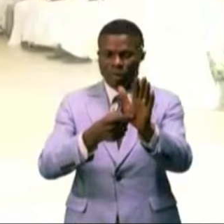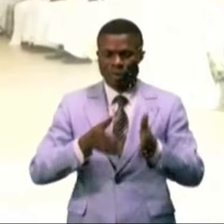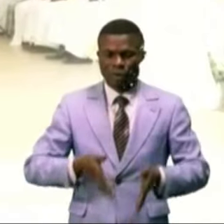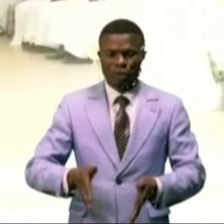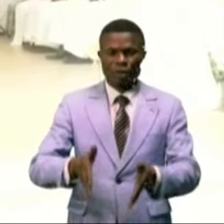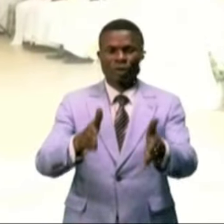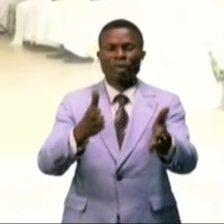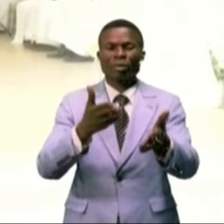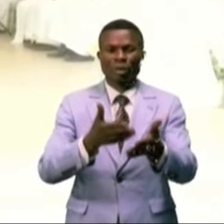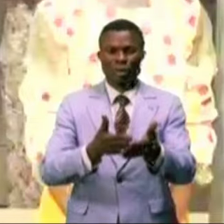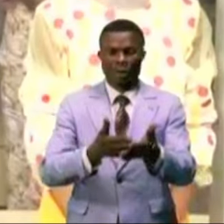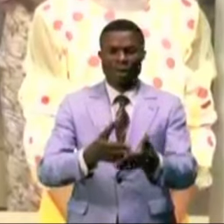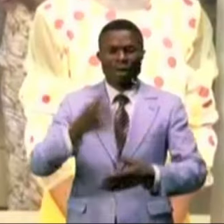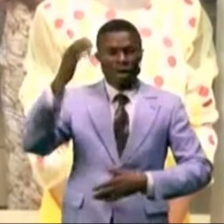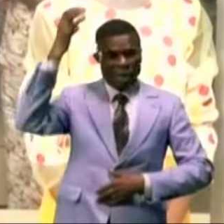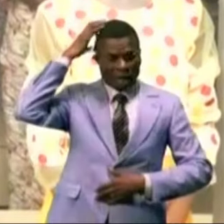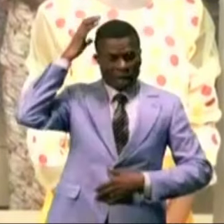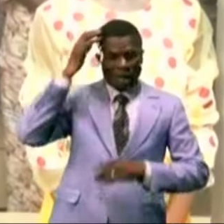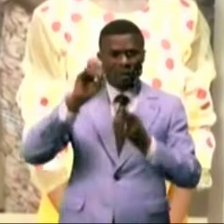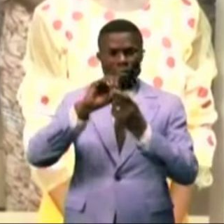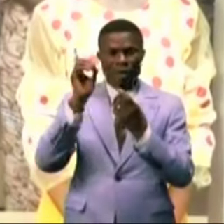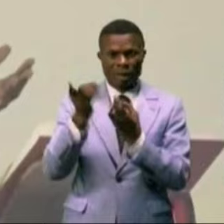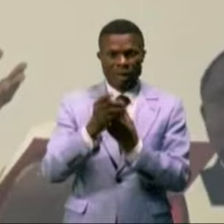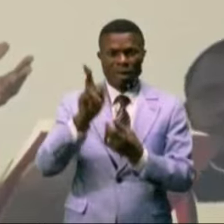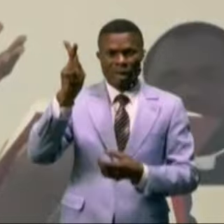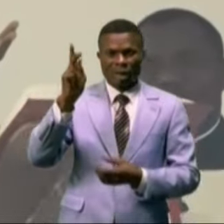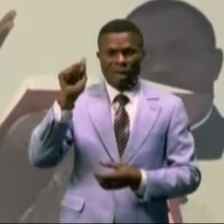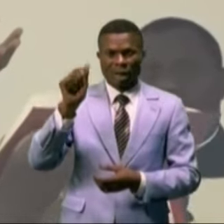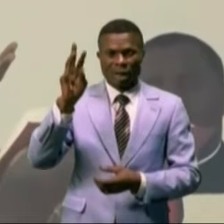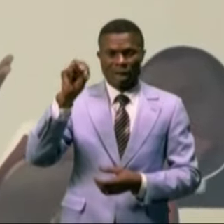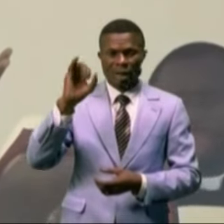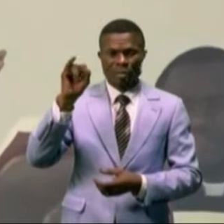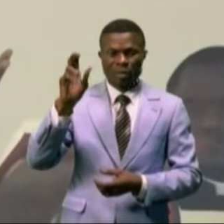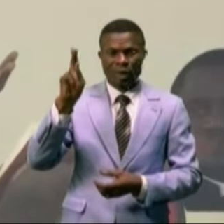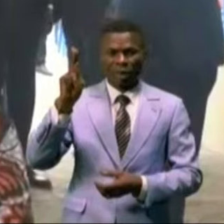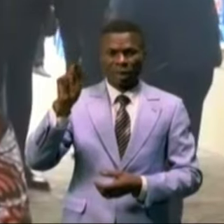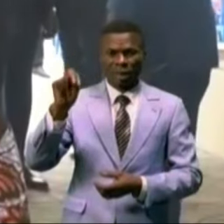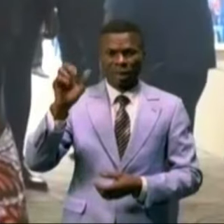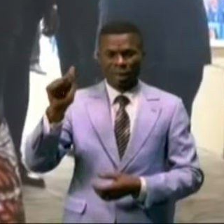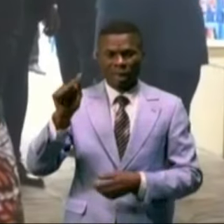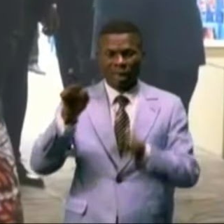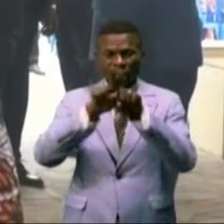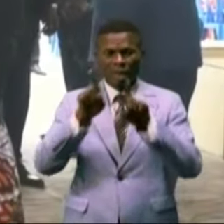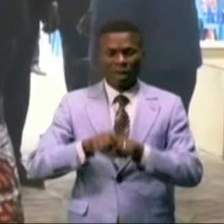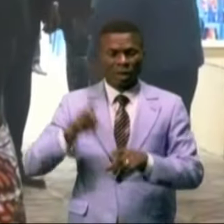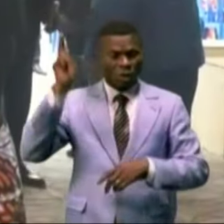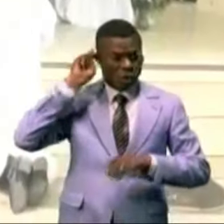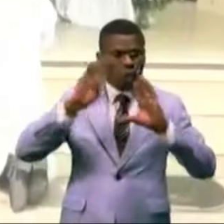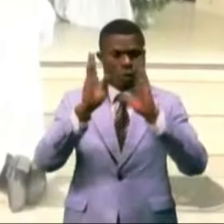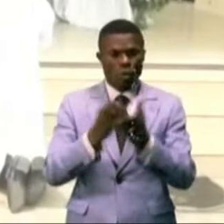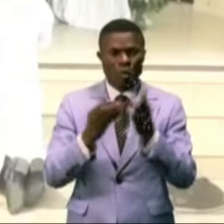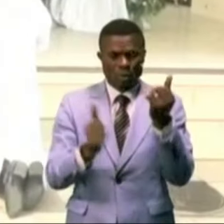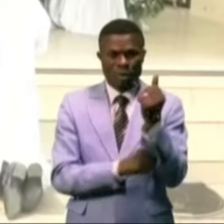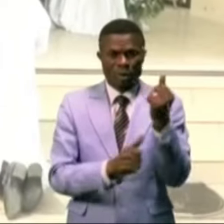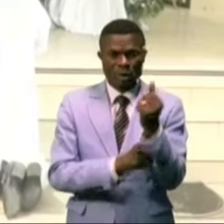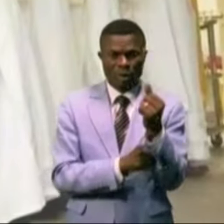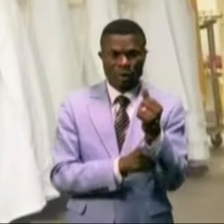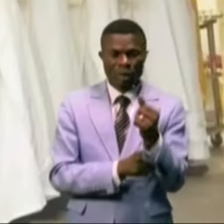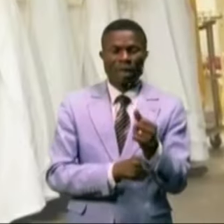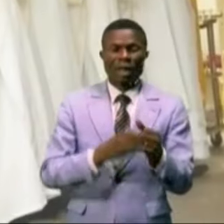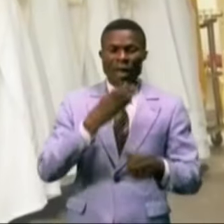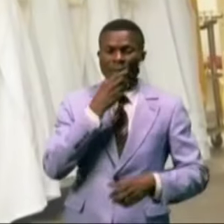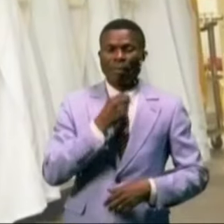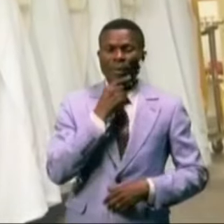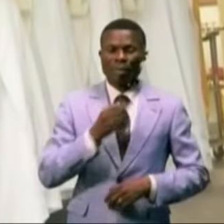chemin. Les évêques du diocèse de Kamina, Kolwezi, mais aussi une forte délégation des prêtres du diocèse